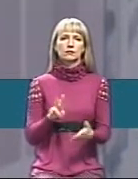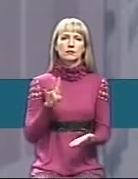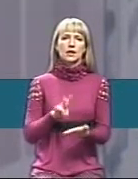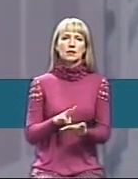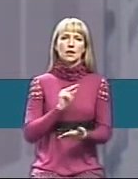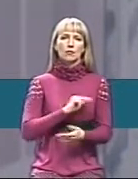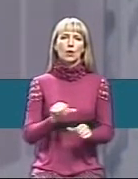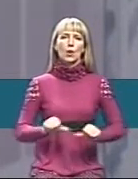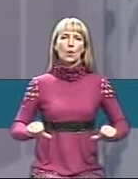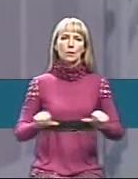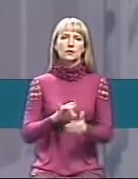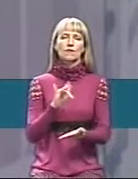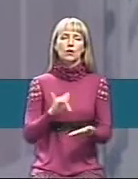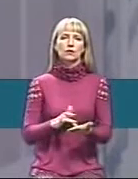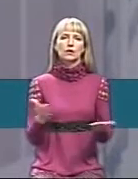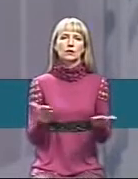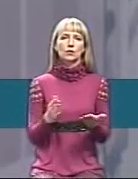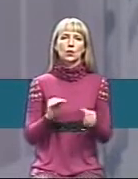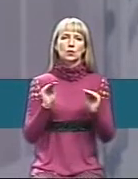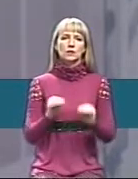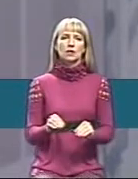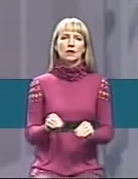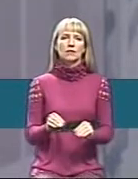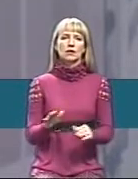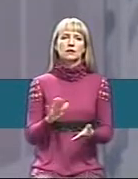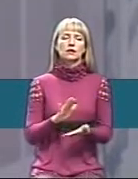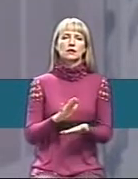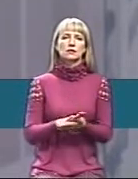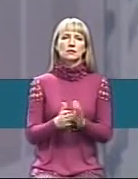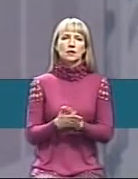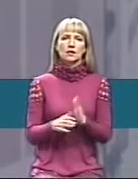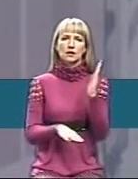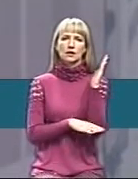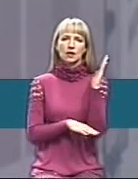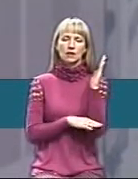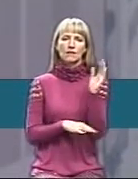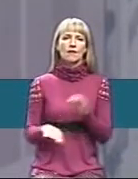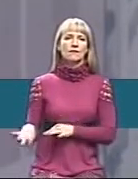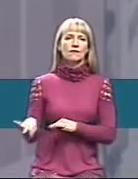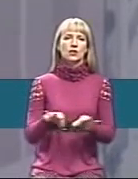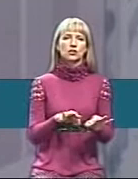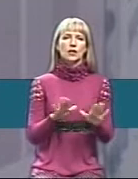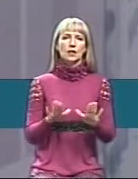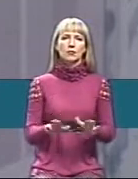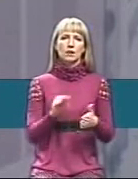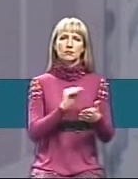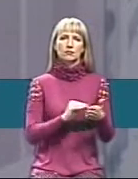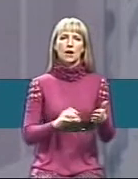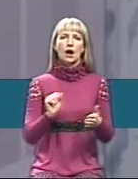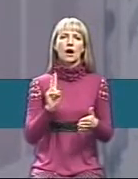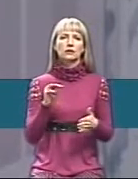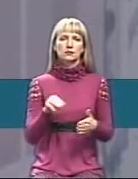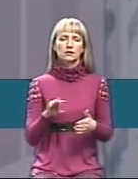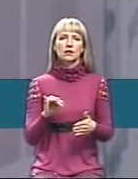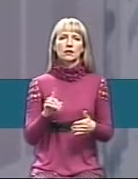действующая комиссия в городе, которая устанавливает состояние деревьев, выезжает на место, составляет акт и